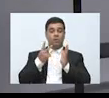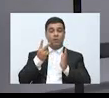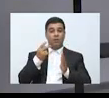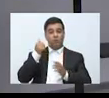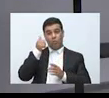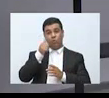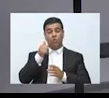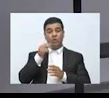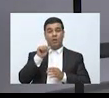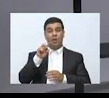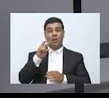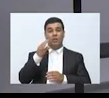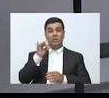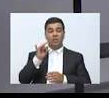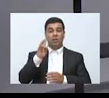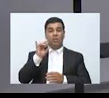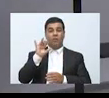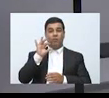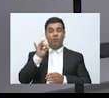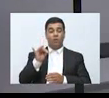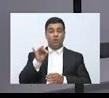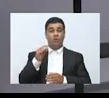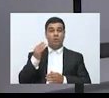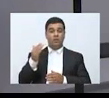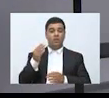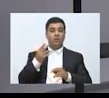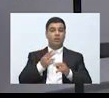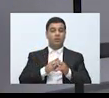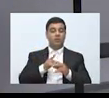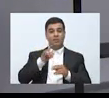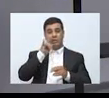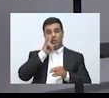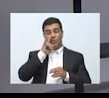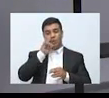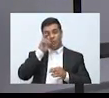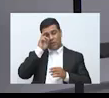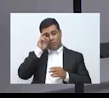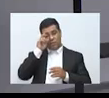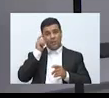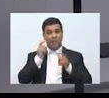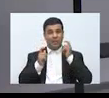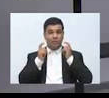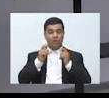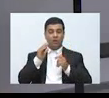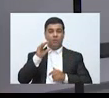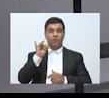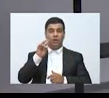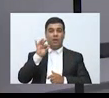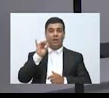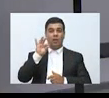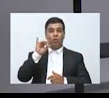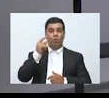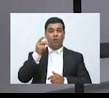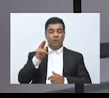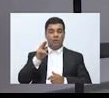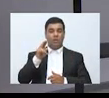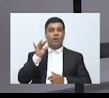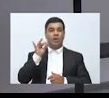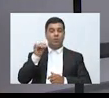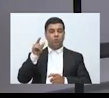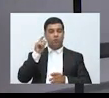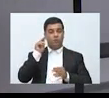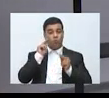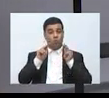1972-yilda Alisher Navoiy nomidagi Samarqand davlat universitetining filologiya fakultetida, so'ngra